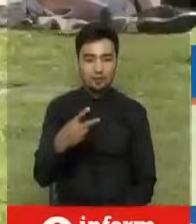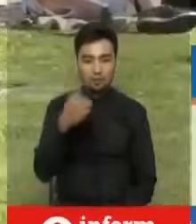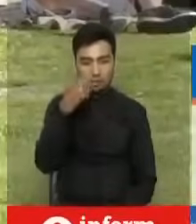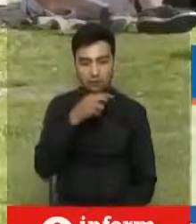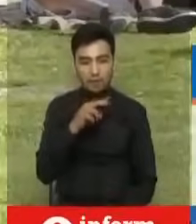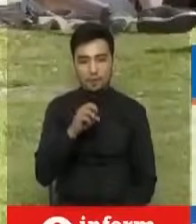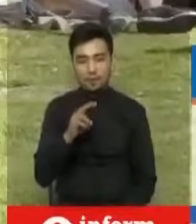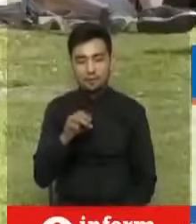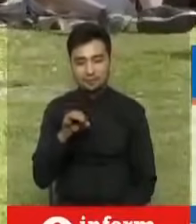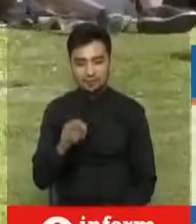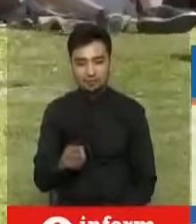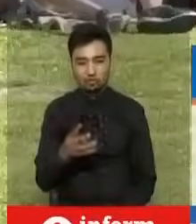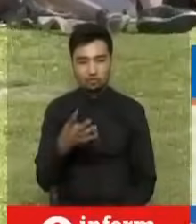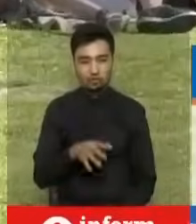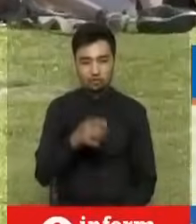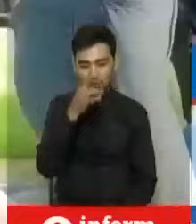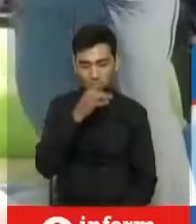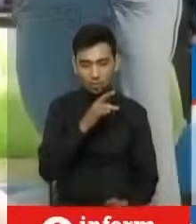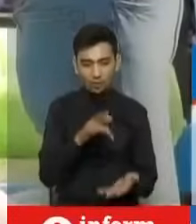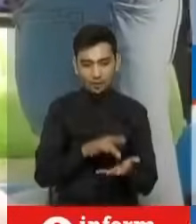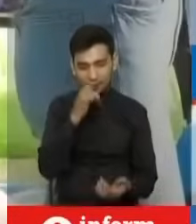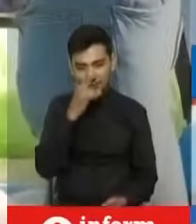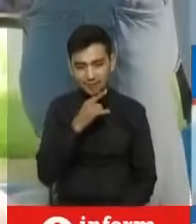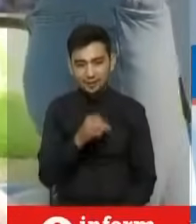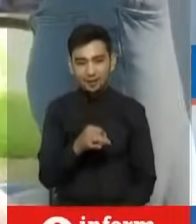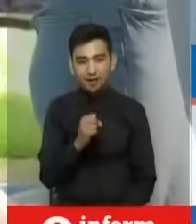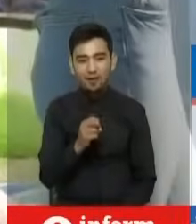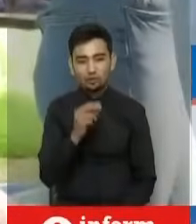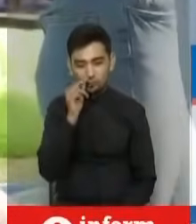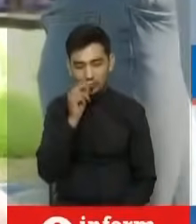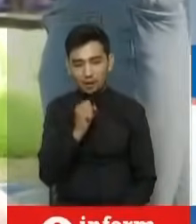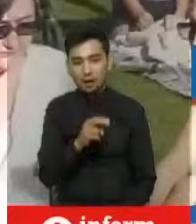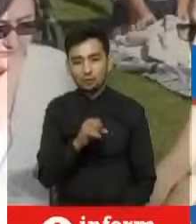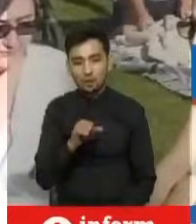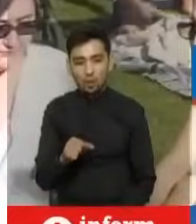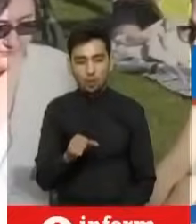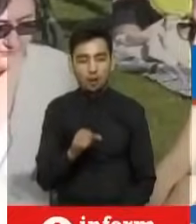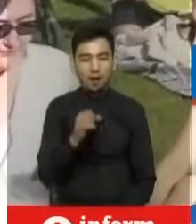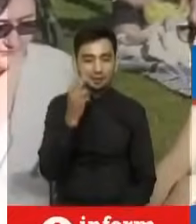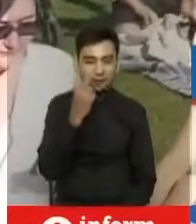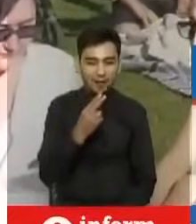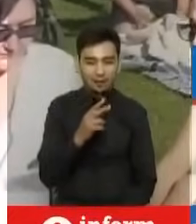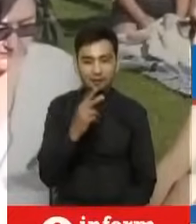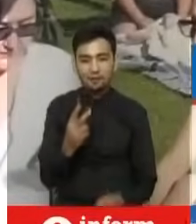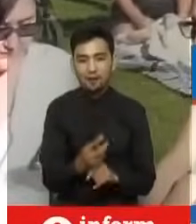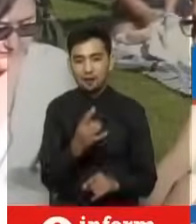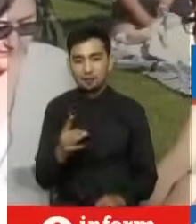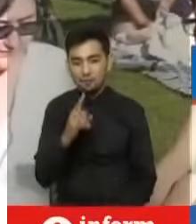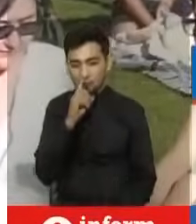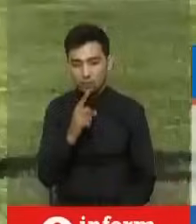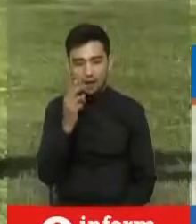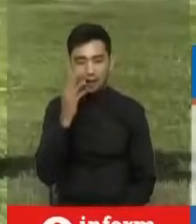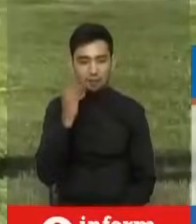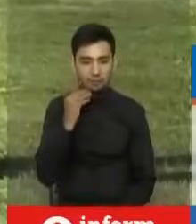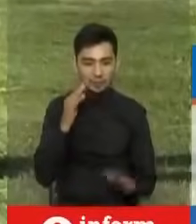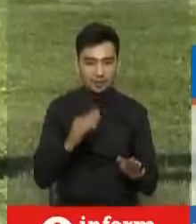Partners» проходит в 4 городах Казахстана. Это Шымкент, Актау, Астана и 2 раза в год в Алматы. Кроме того, в октябре организаторы